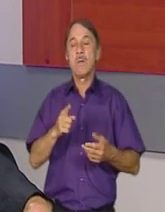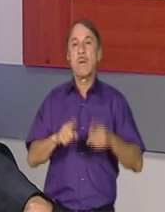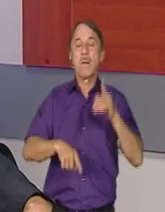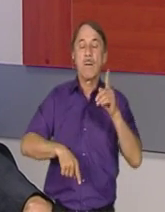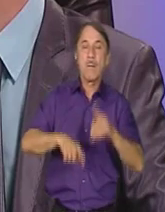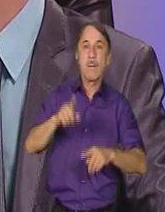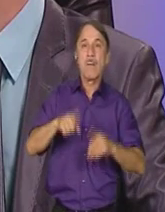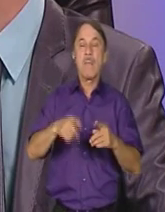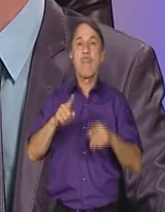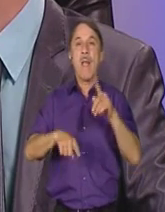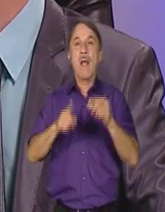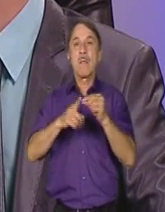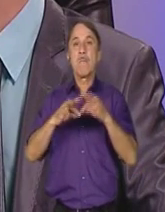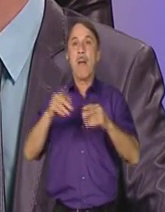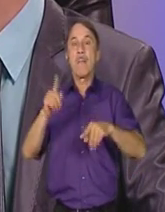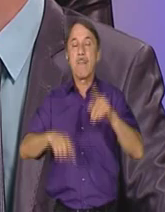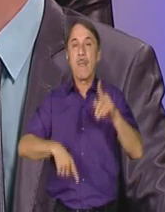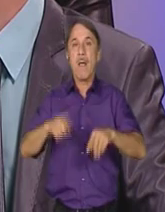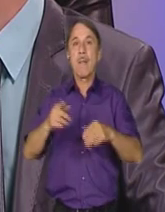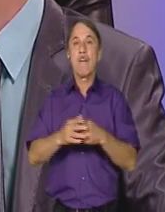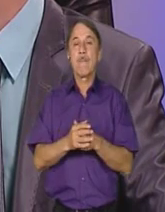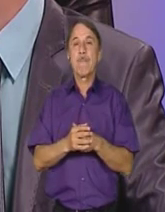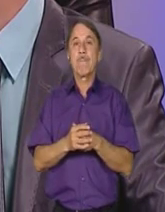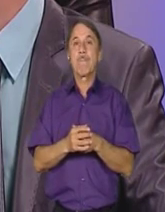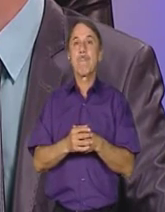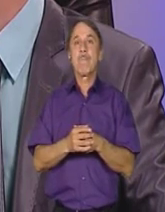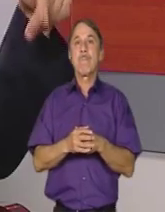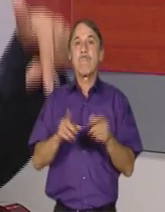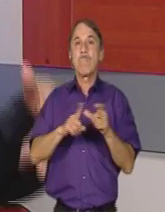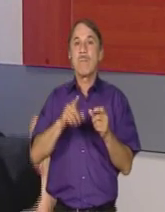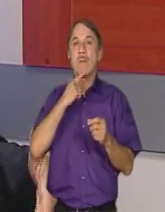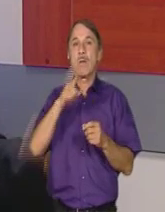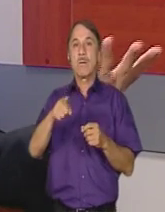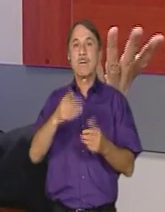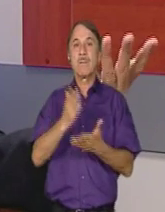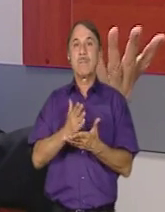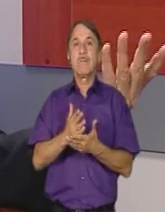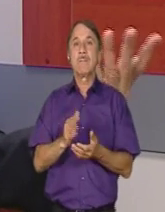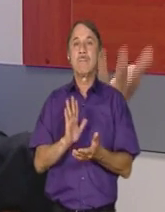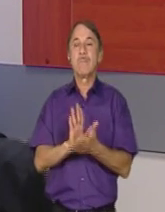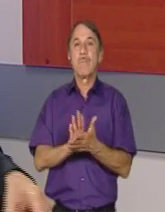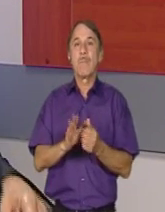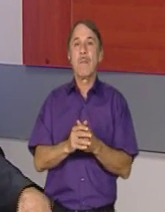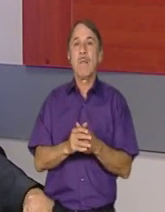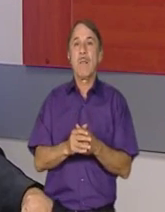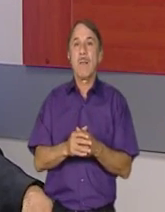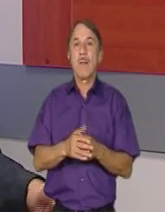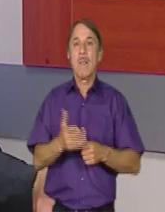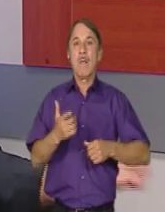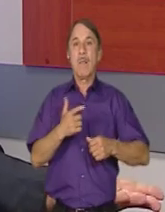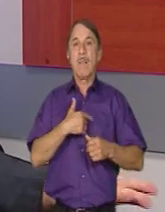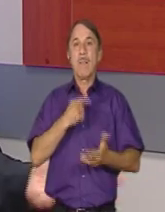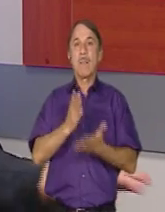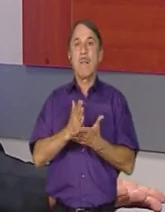rasporeda zvezdica na epoletama. Astrologija je ono, gore kod nas je sve tumbe okrenuto i tako.